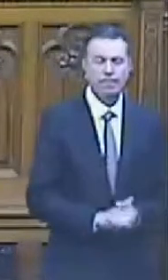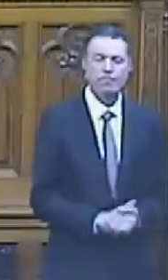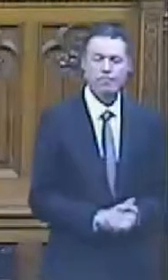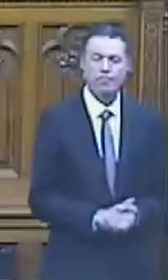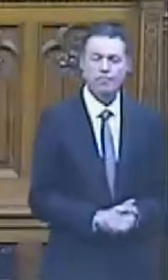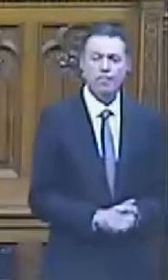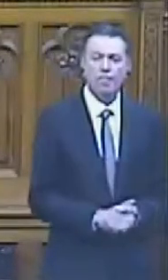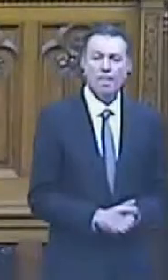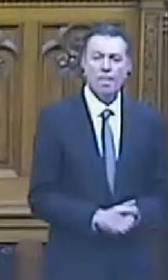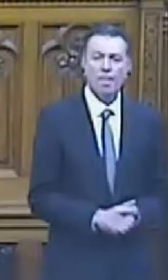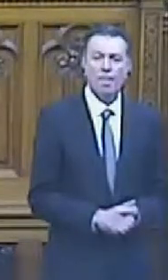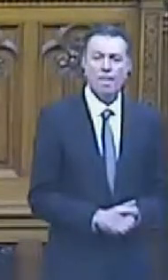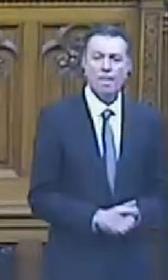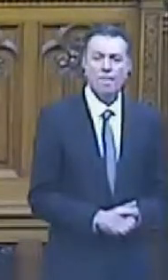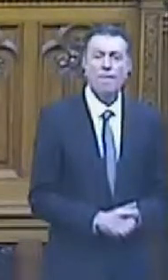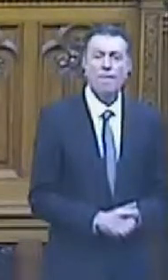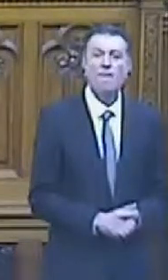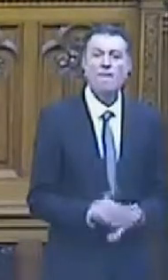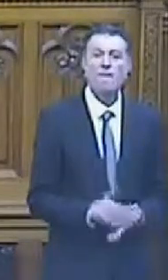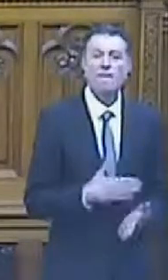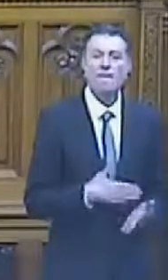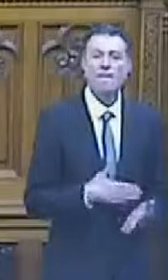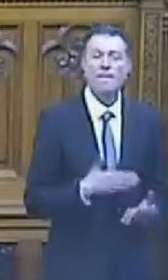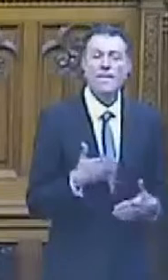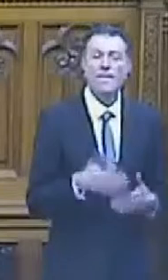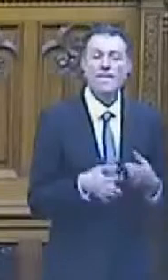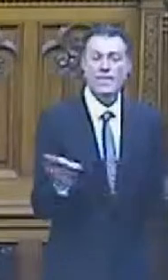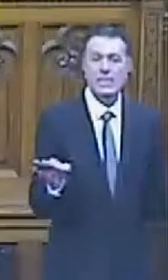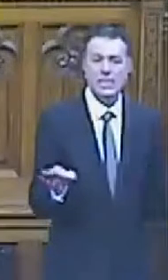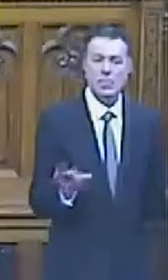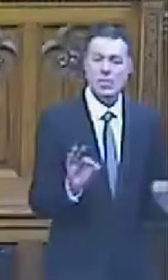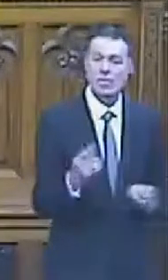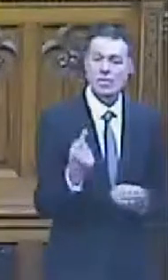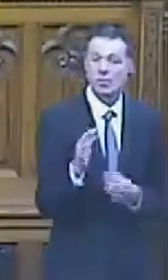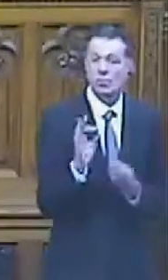Und ich sage Ihnen abschließend,